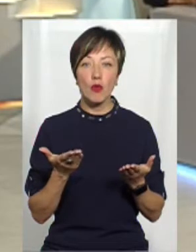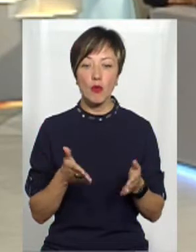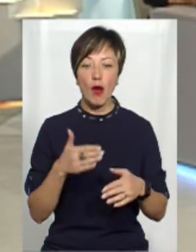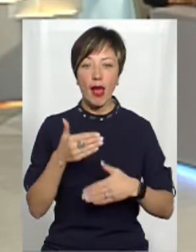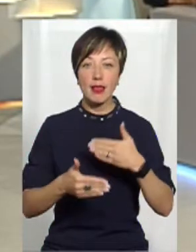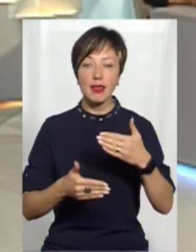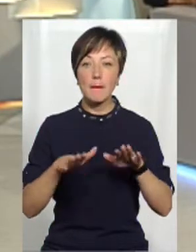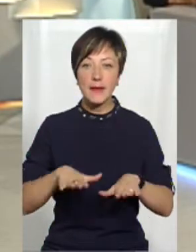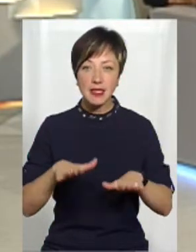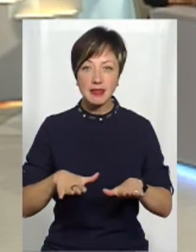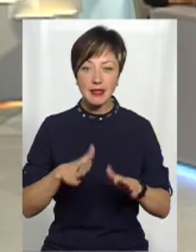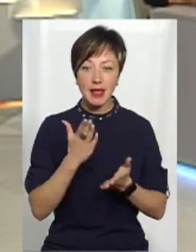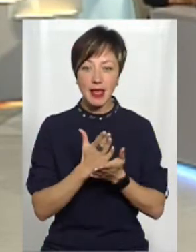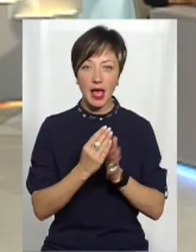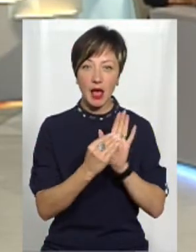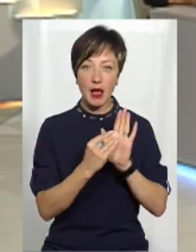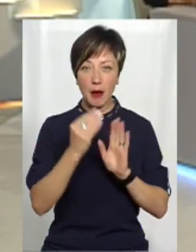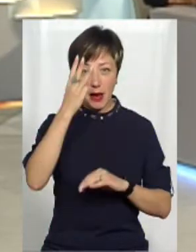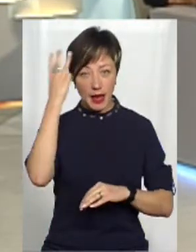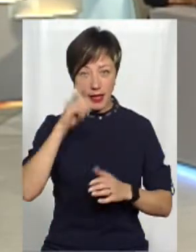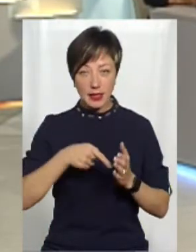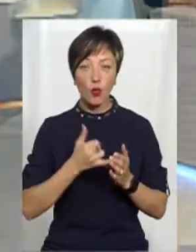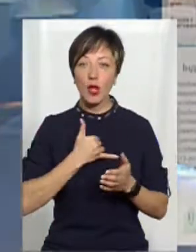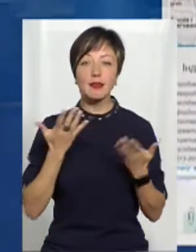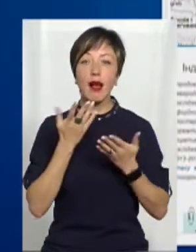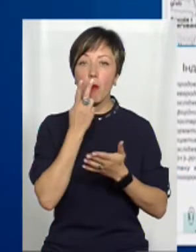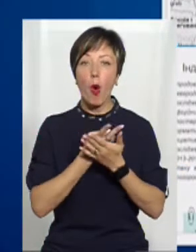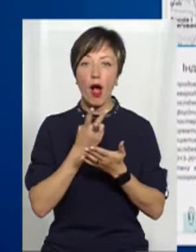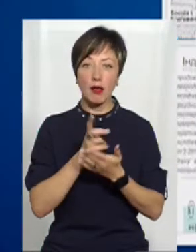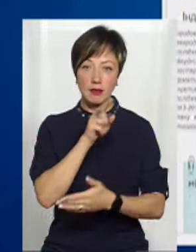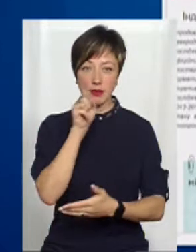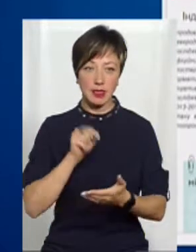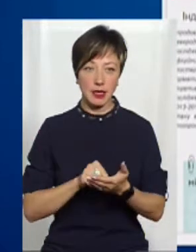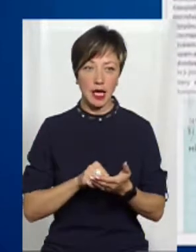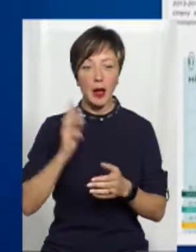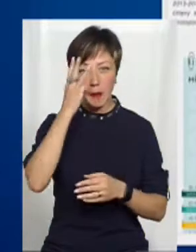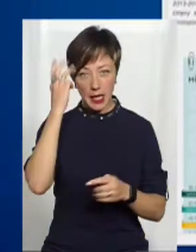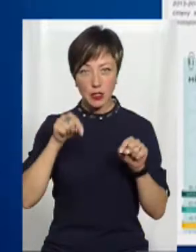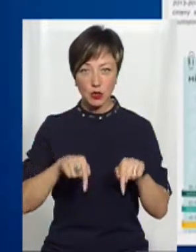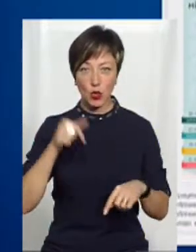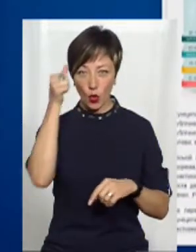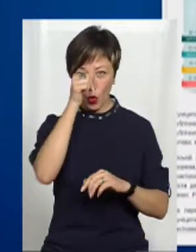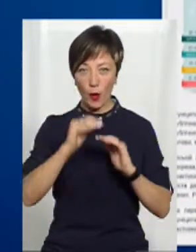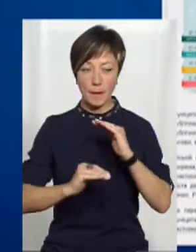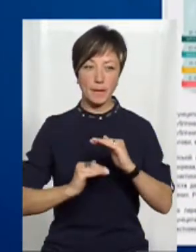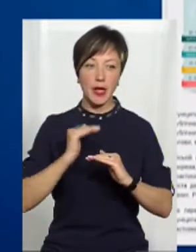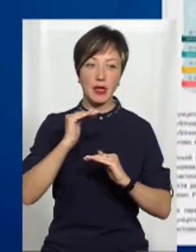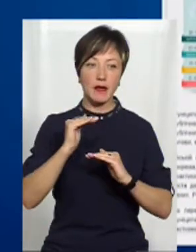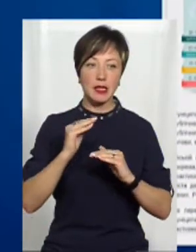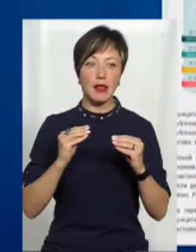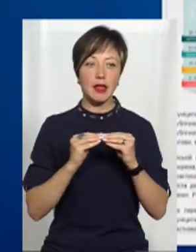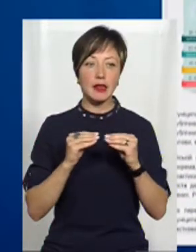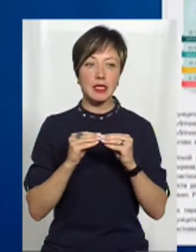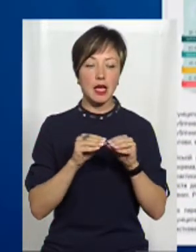перебуває Хмельницький і які там показники у нас? Хмельницький цього року піднявся на 10-ту